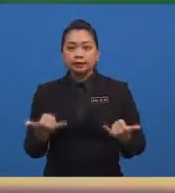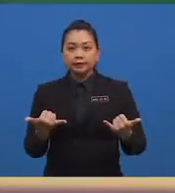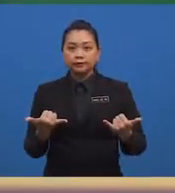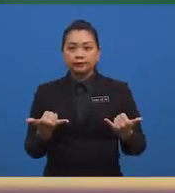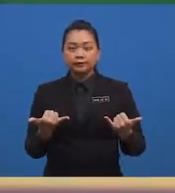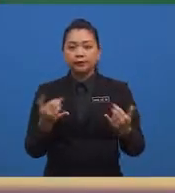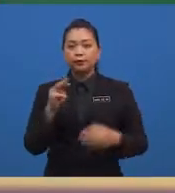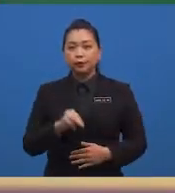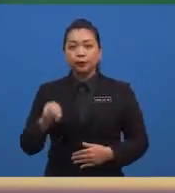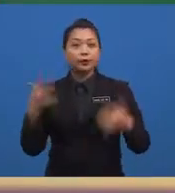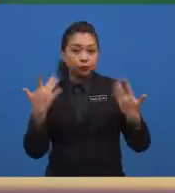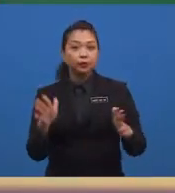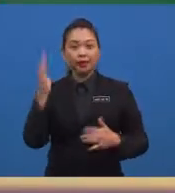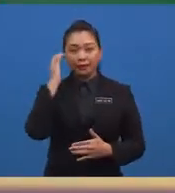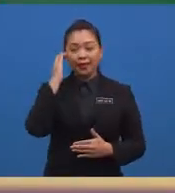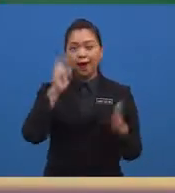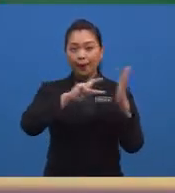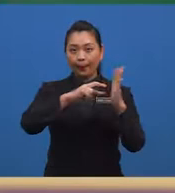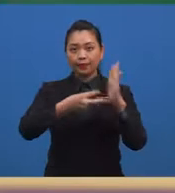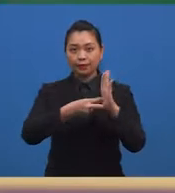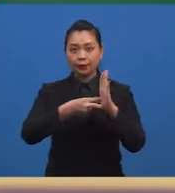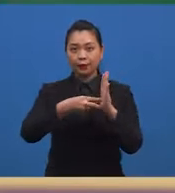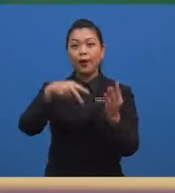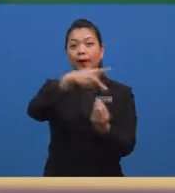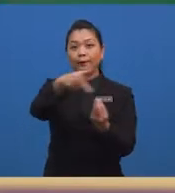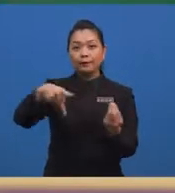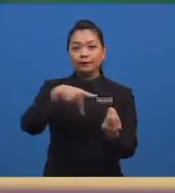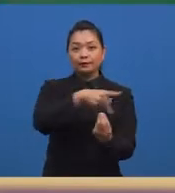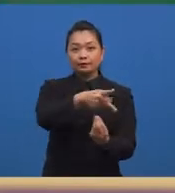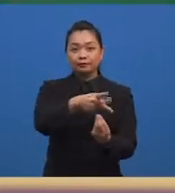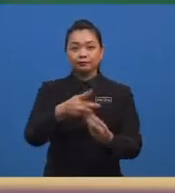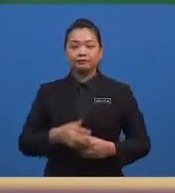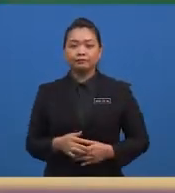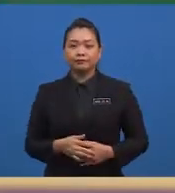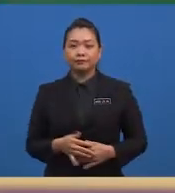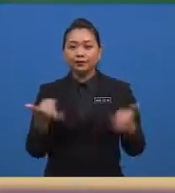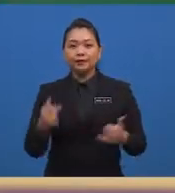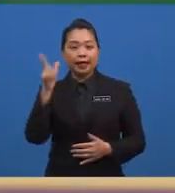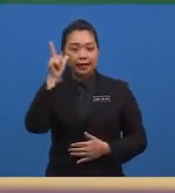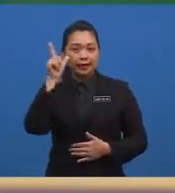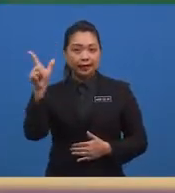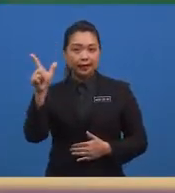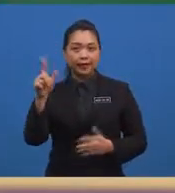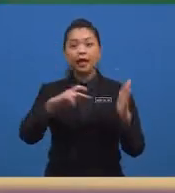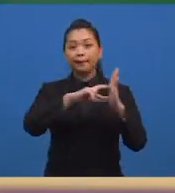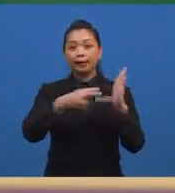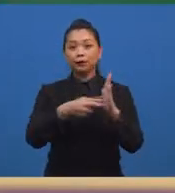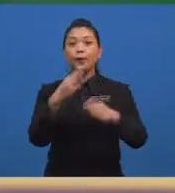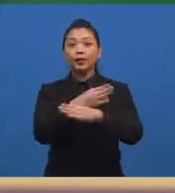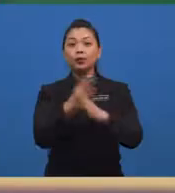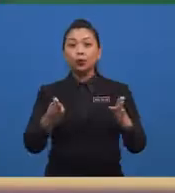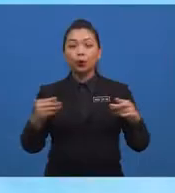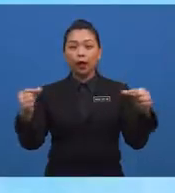Sekarang, murid-murid sudah tahu maksud perimeter. Mari kita lihat pula maksud bentuk